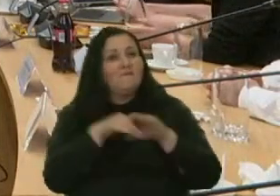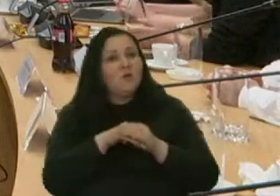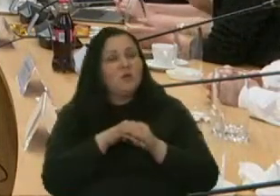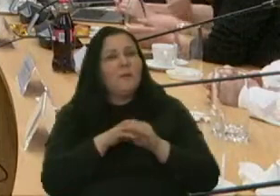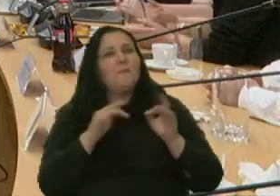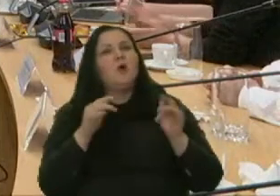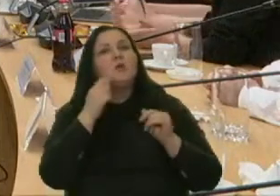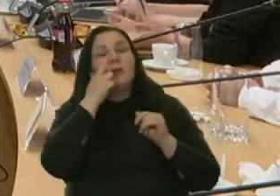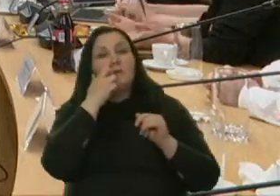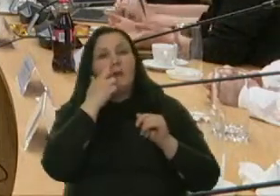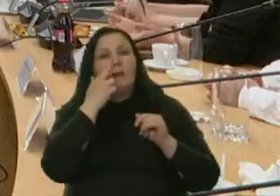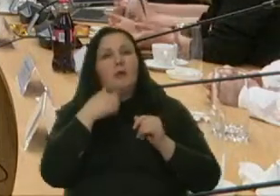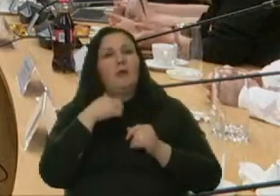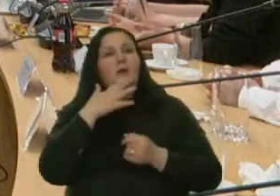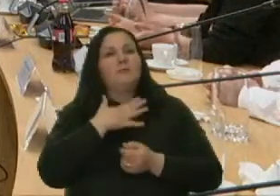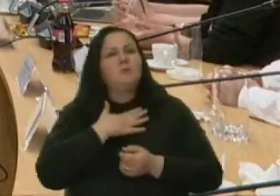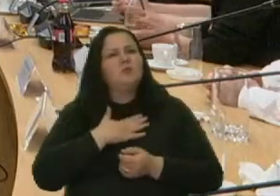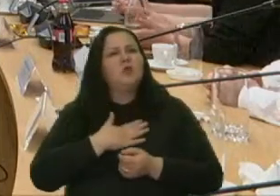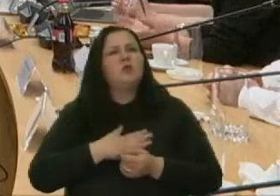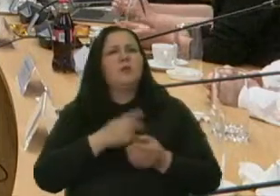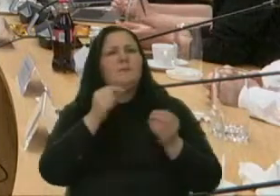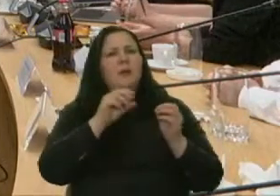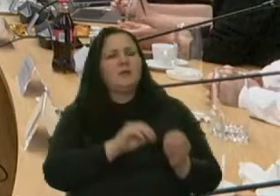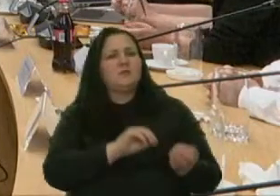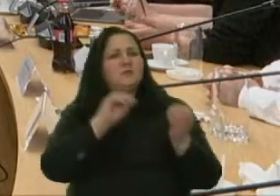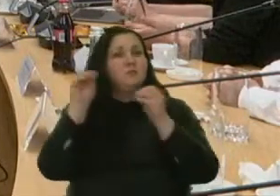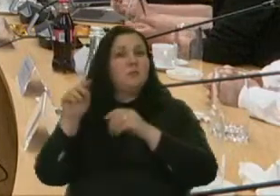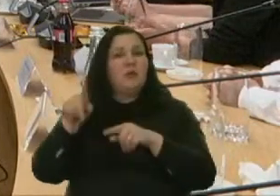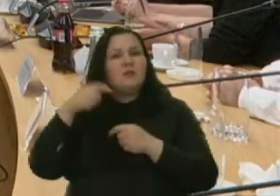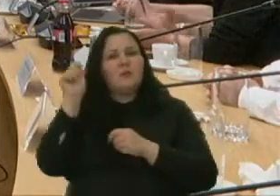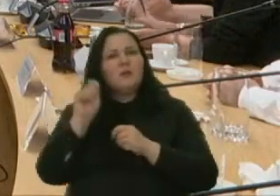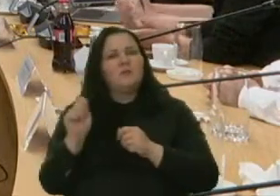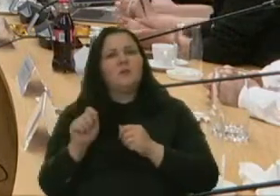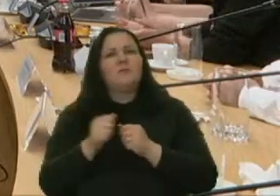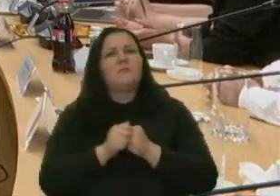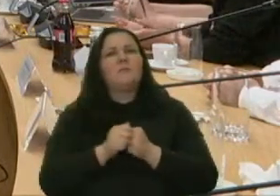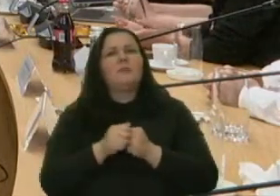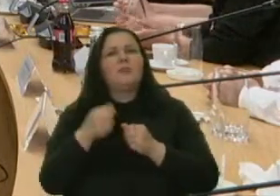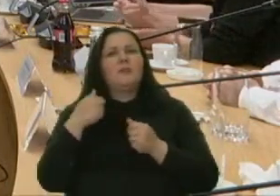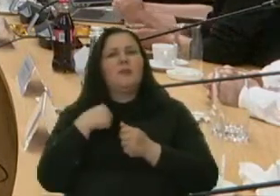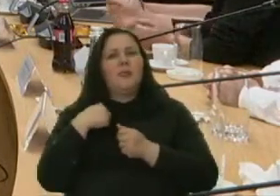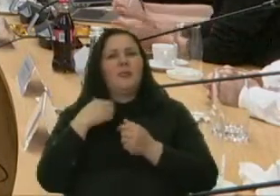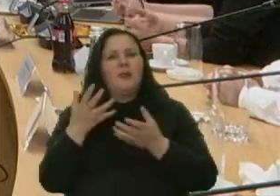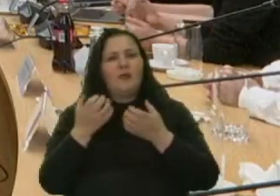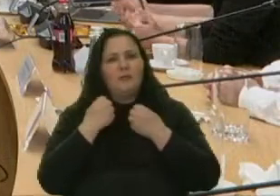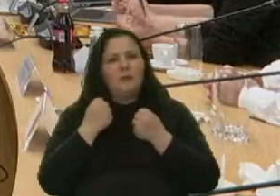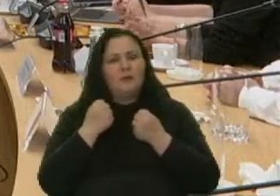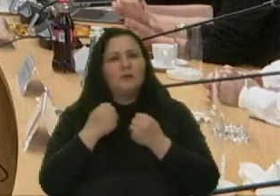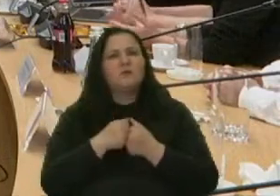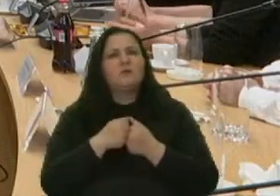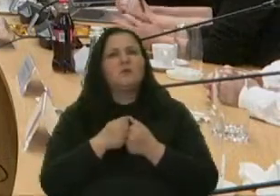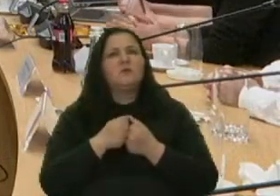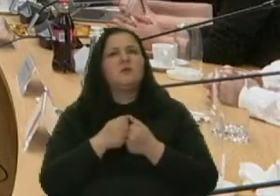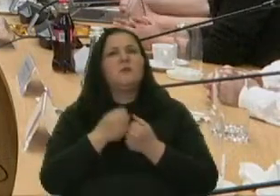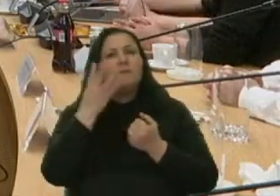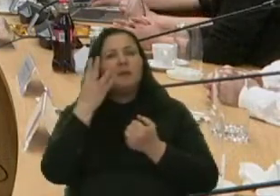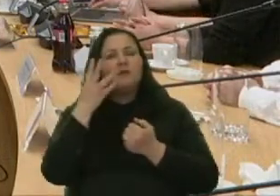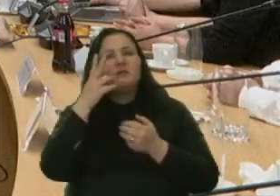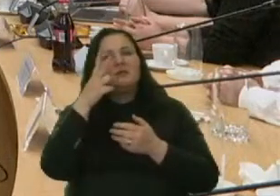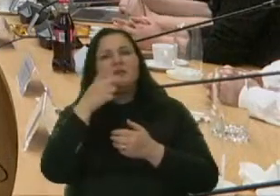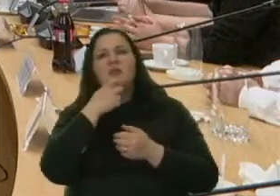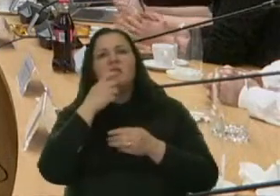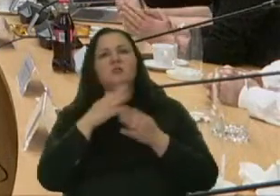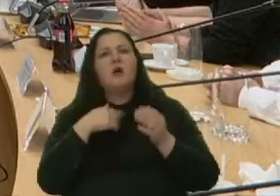împotrivă am dorit să meargă banii către alte proiecte și așa ma mai departe am luat în pe parcursul celor trei ani și